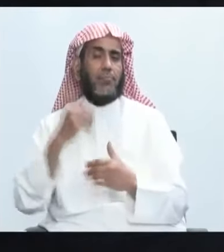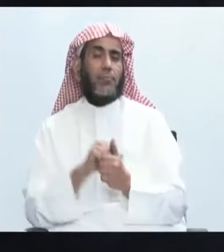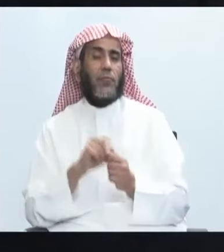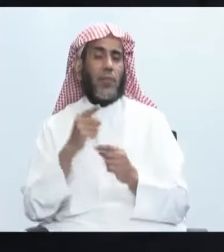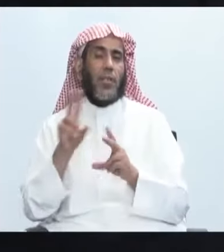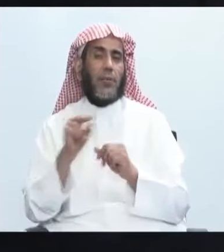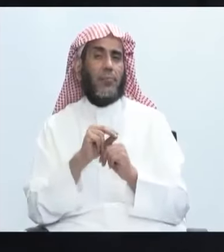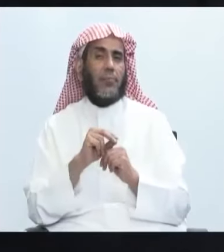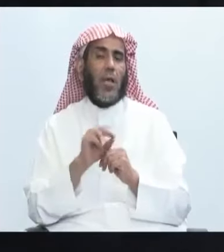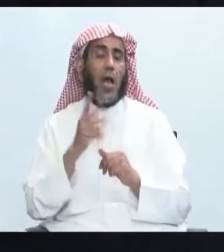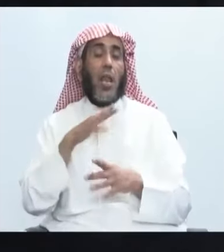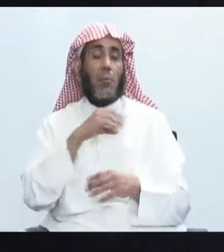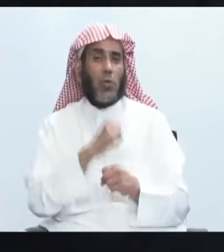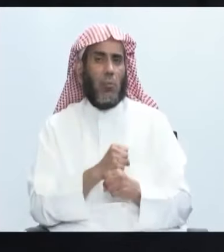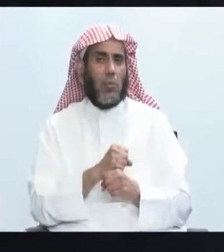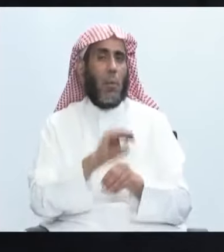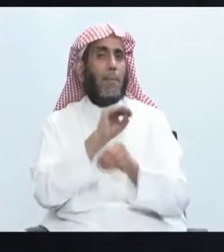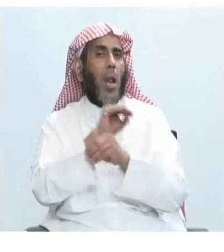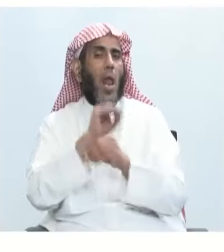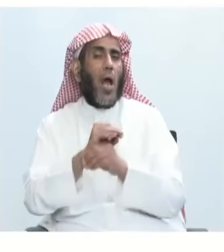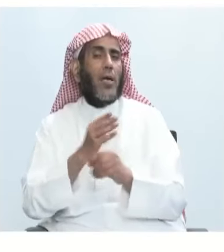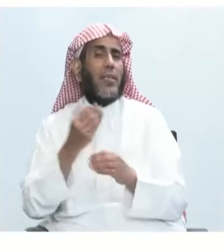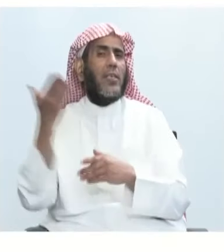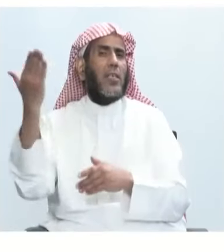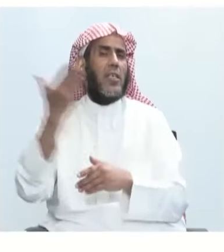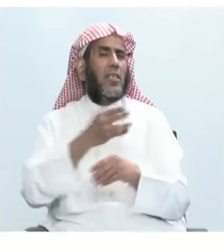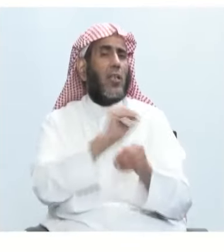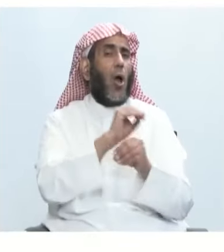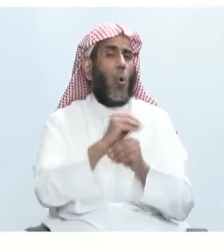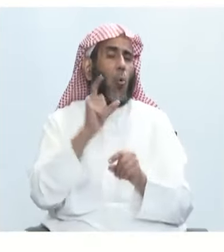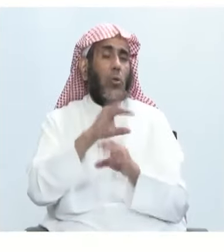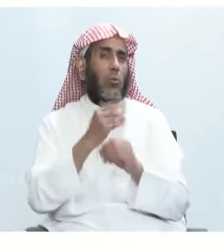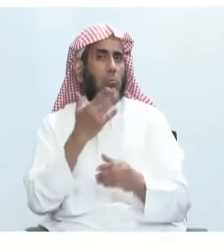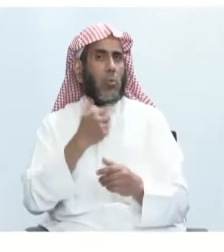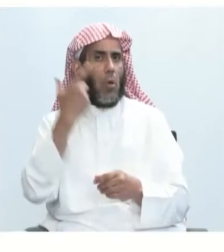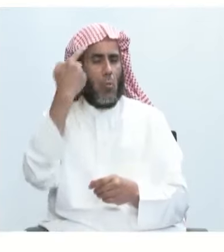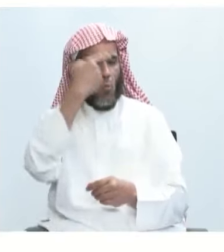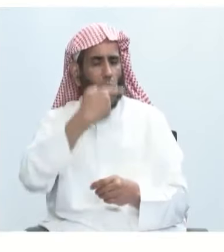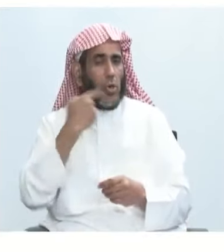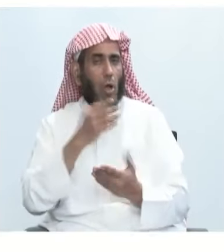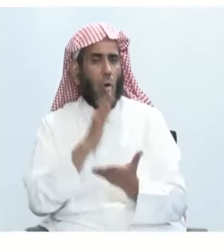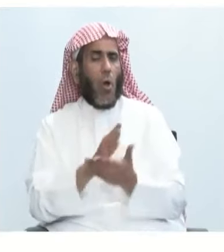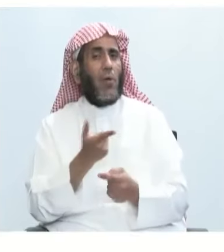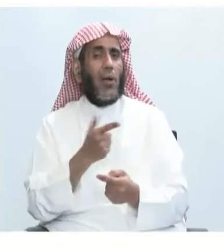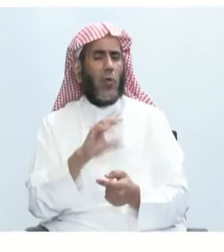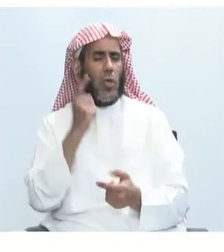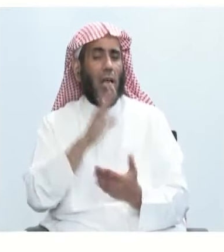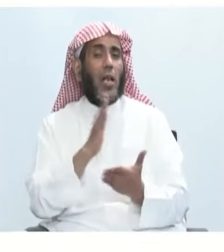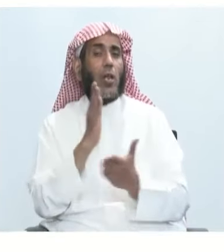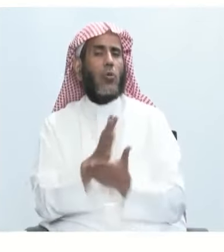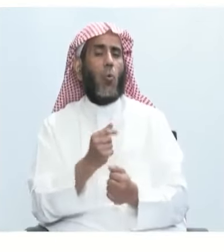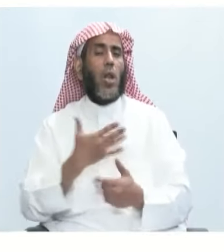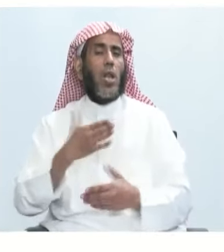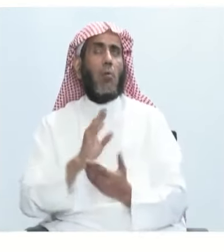في ذلك ونقولك النبي صلى الله عليه وسلم عندما بلغ دعوته الى الناس كان يتمتع بشخصيه قويه اهم صفاتها الصدق والاخلاص